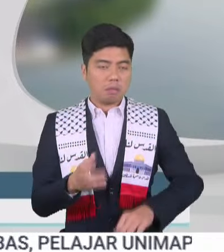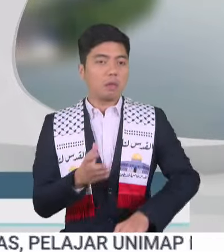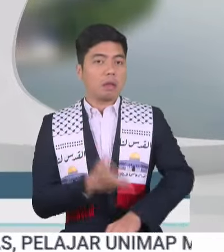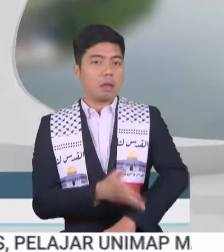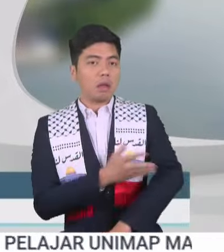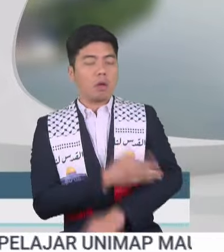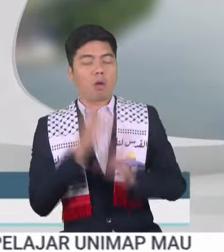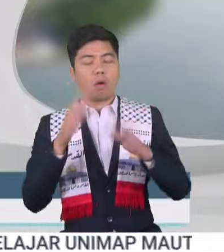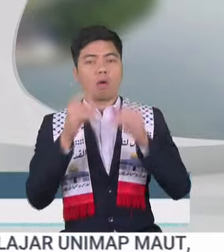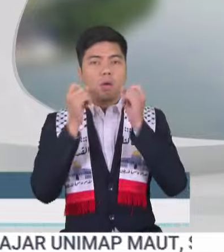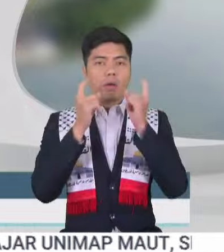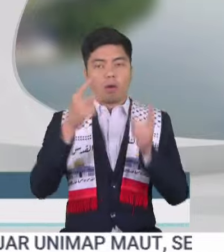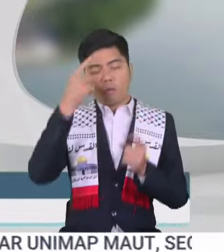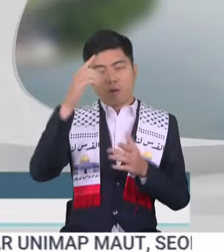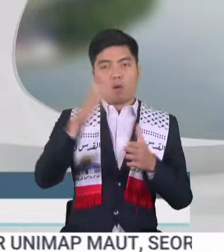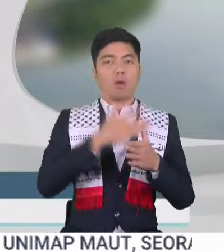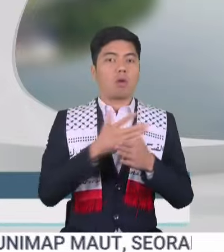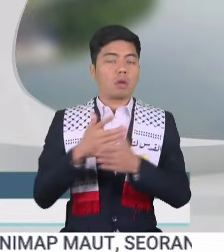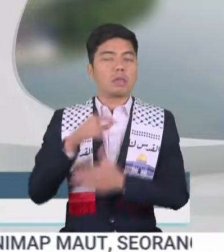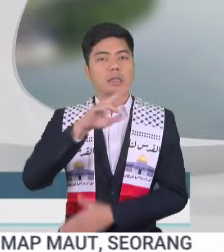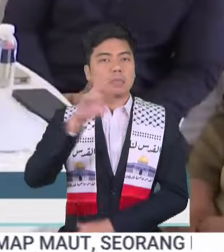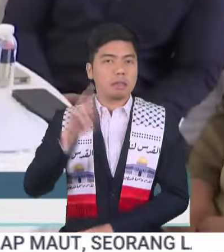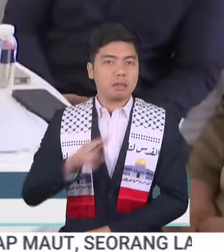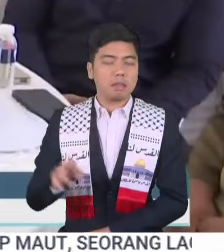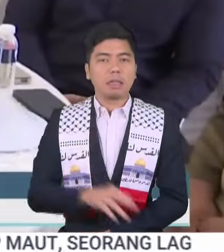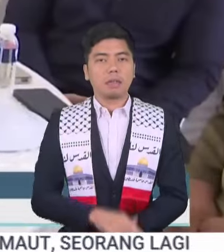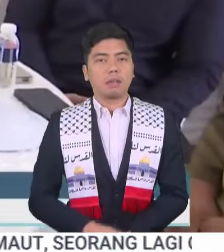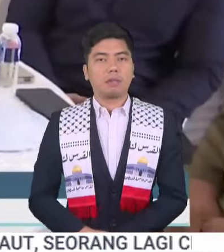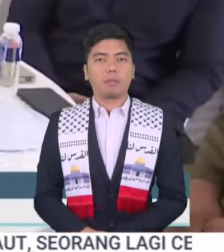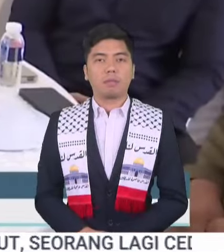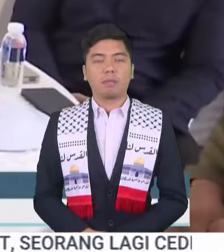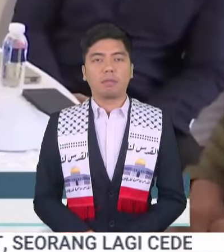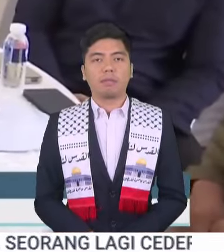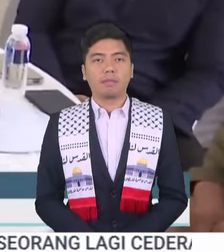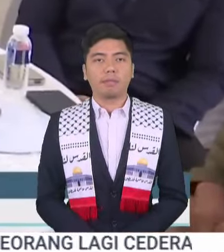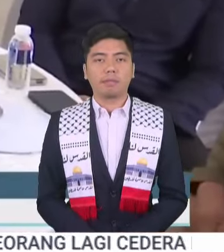kesedaran orang ramai untuk berkongsi rezeki.